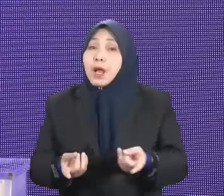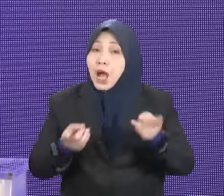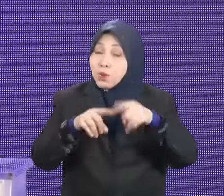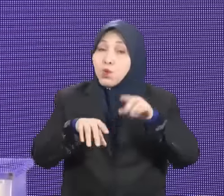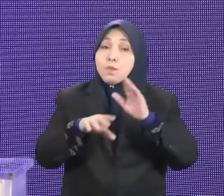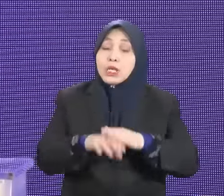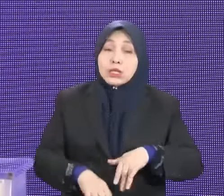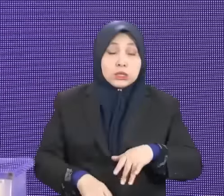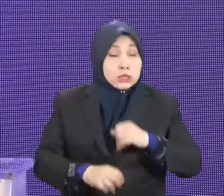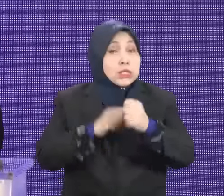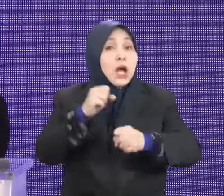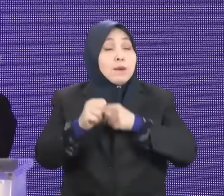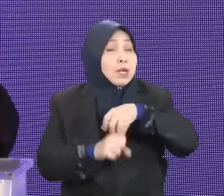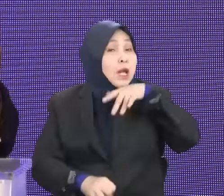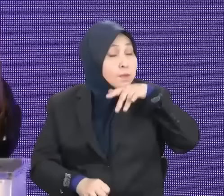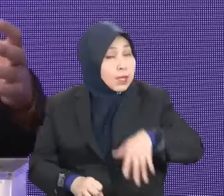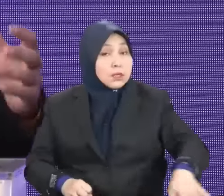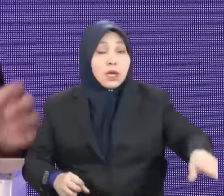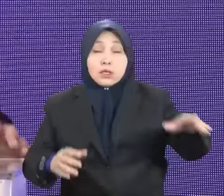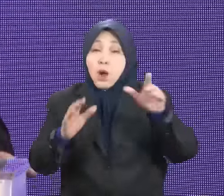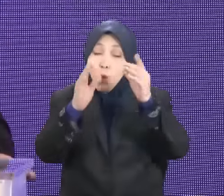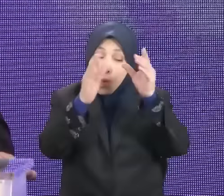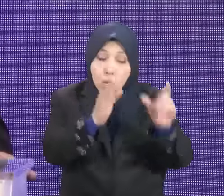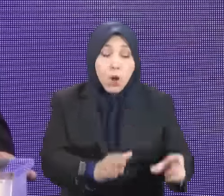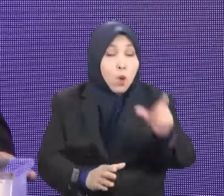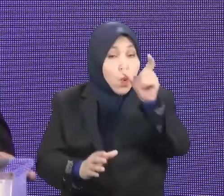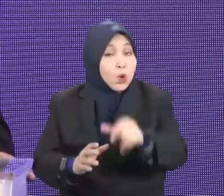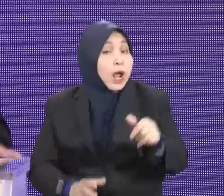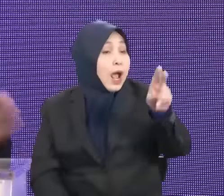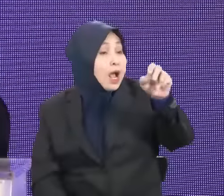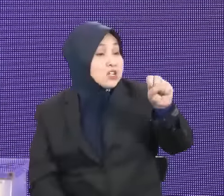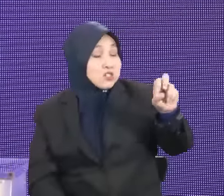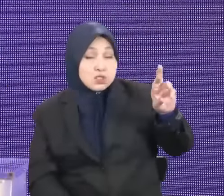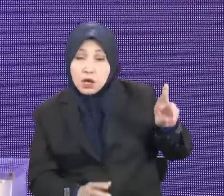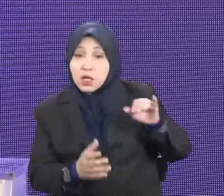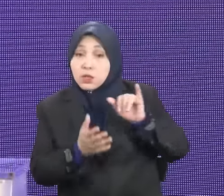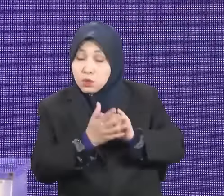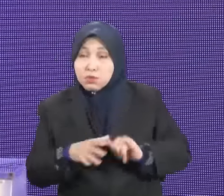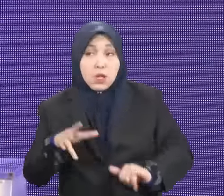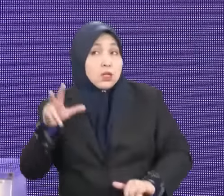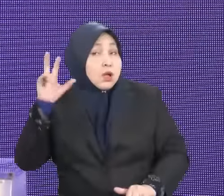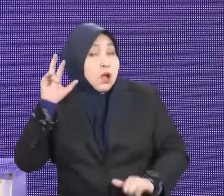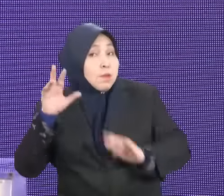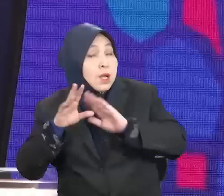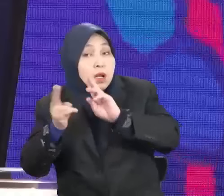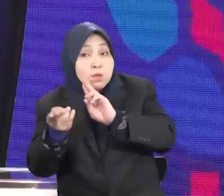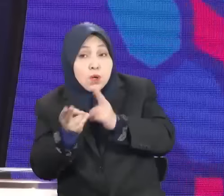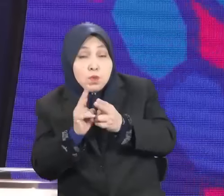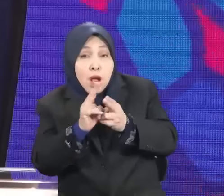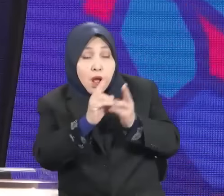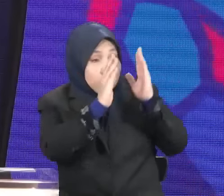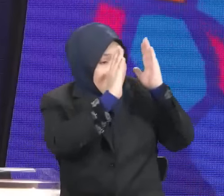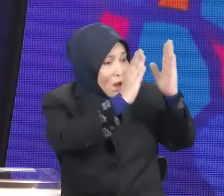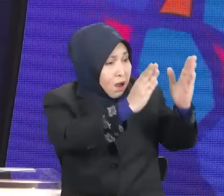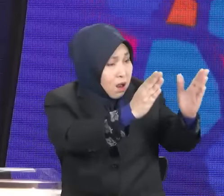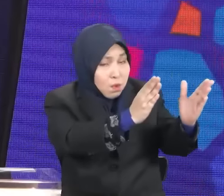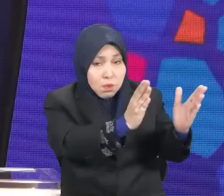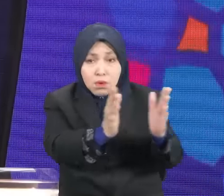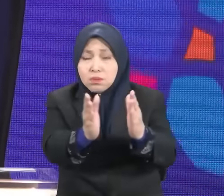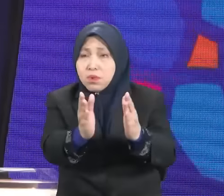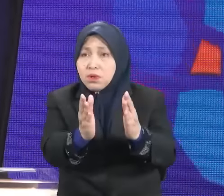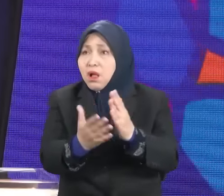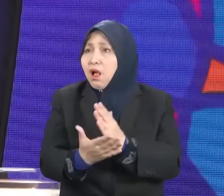zaman Nabi di mana di kalangan ansor orang-orang di Madinah itu beliau mendengar kepada perubahan kiblat Michael sudah mulai